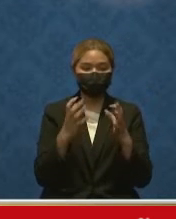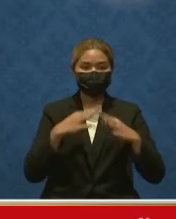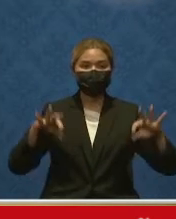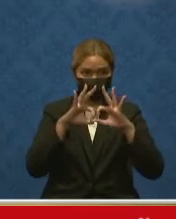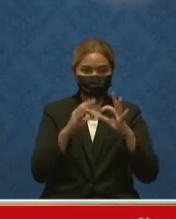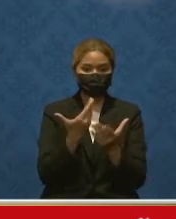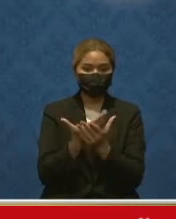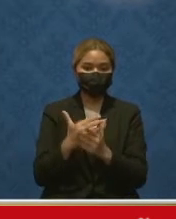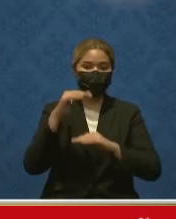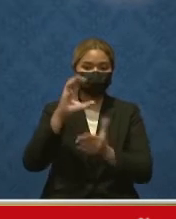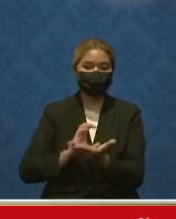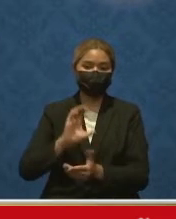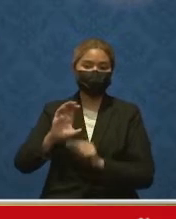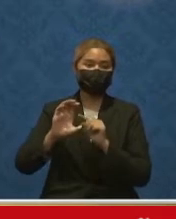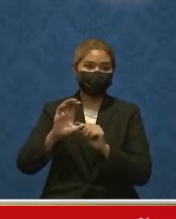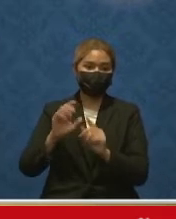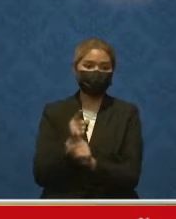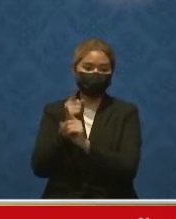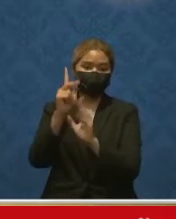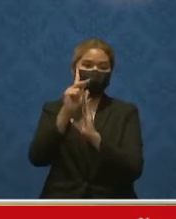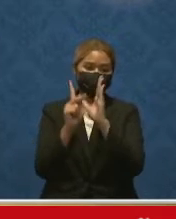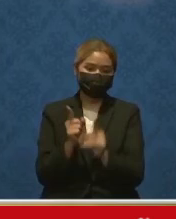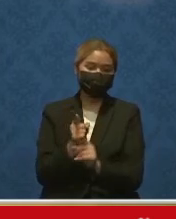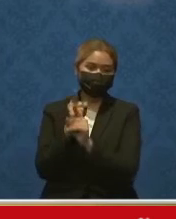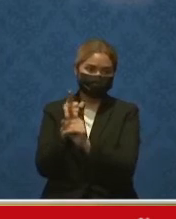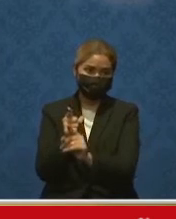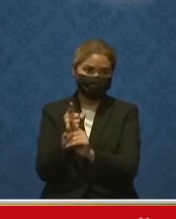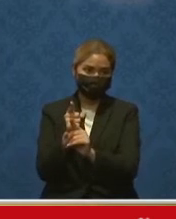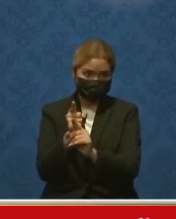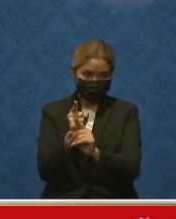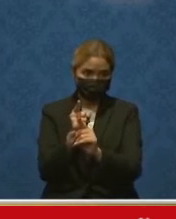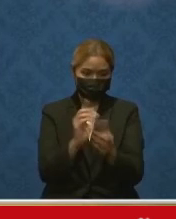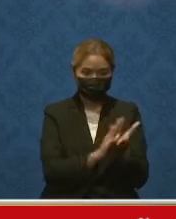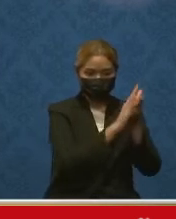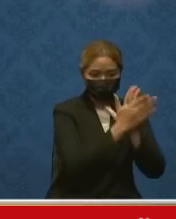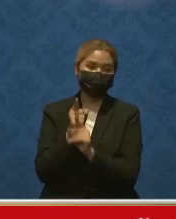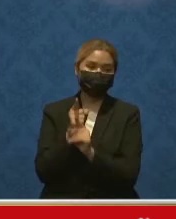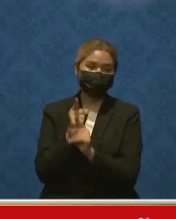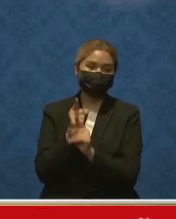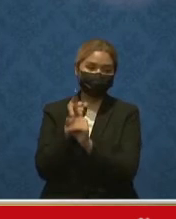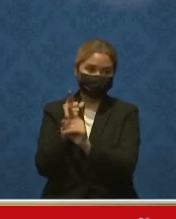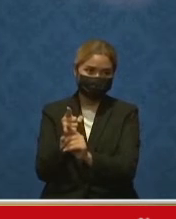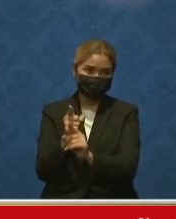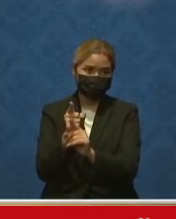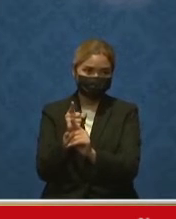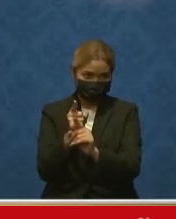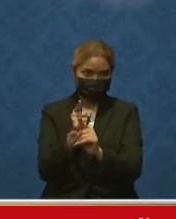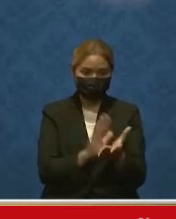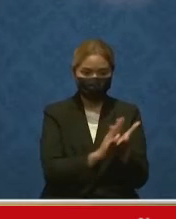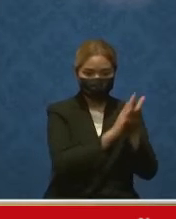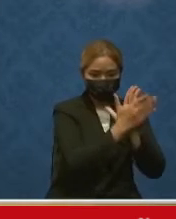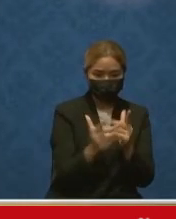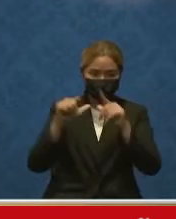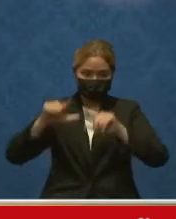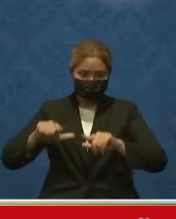ให้อยู่ภายใต้กฎหมายมันก็ปรับตรงนี้รถตรงนู้นหน่อยเพื่อจะเห็นมาดูดีเพื่อจะ